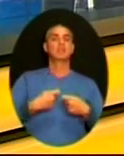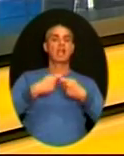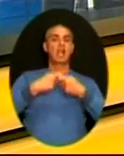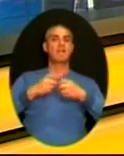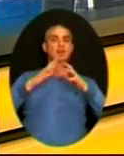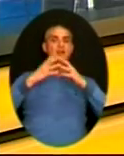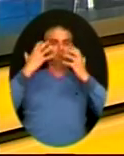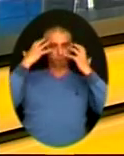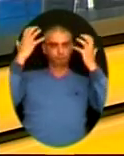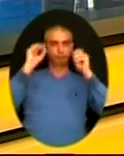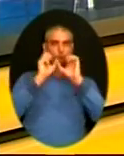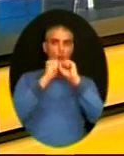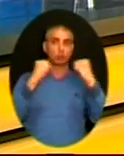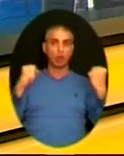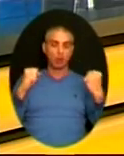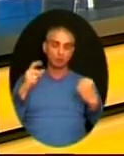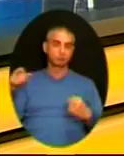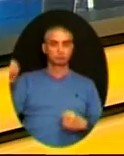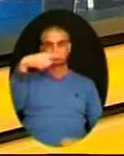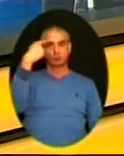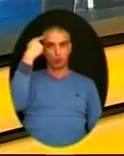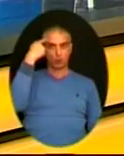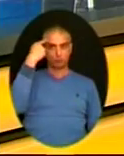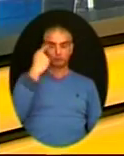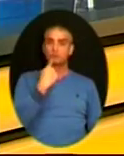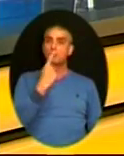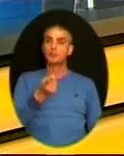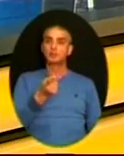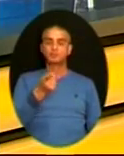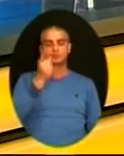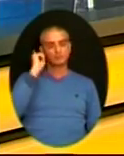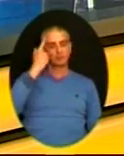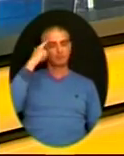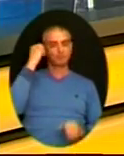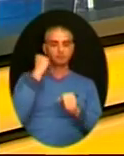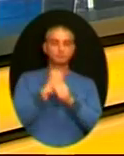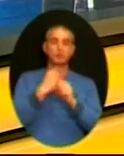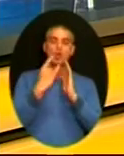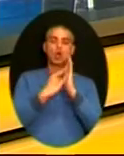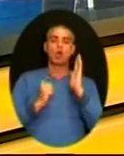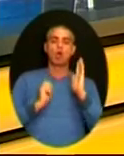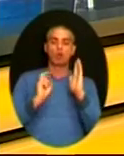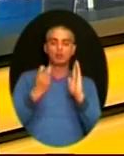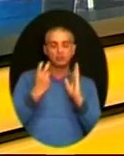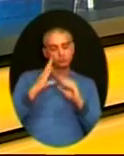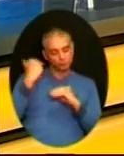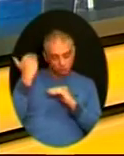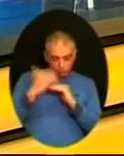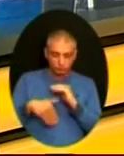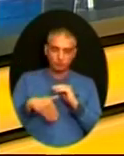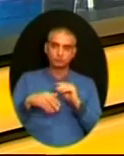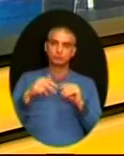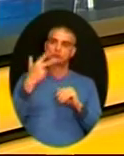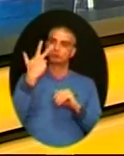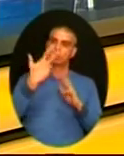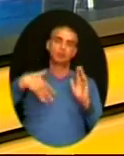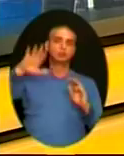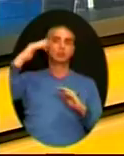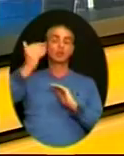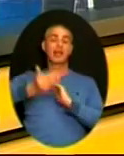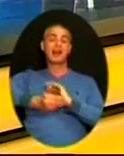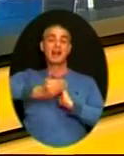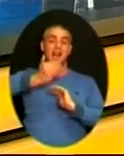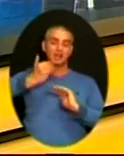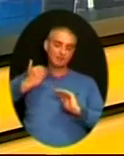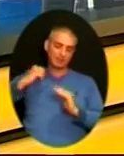מועצת גדולי התורה, ודעתם היא, כי עליכם לעמוד על כך שחוק הגיוס יושלם על ידי שלוש קריאות